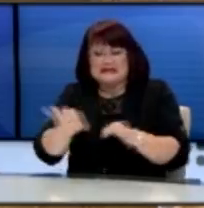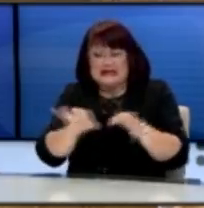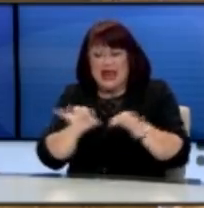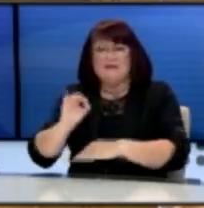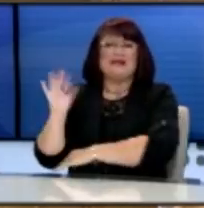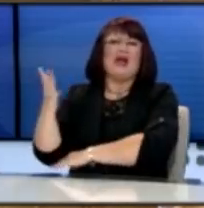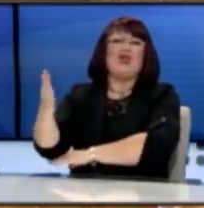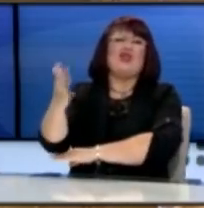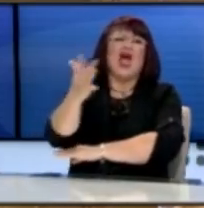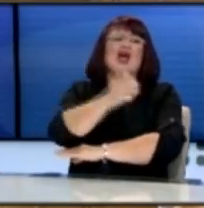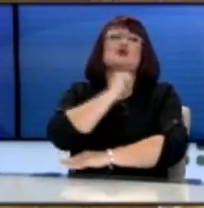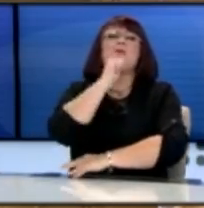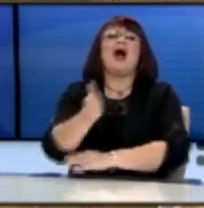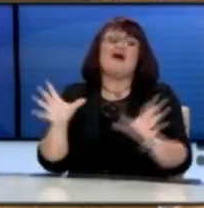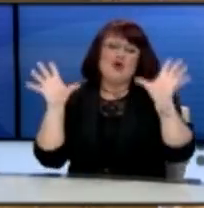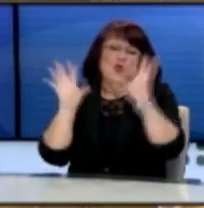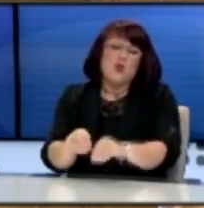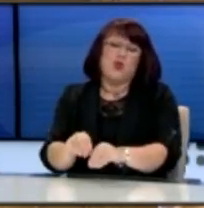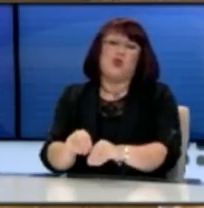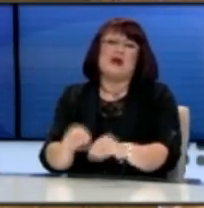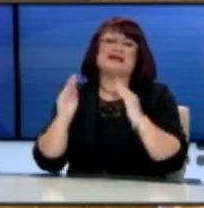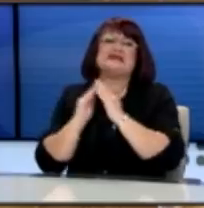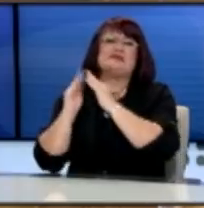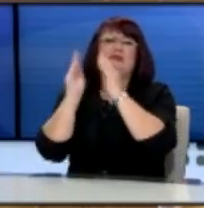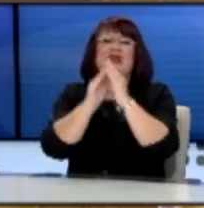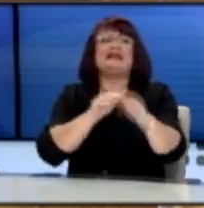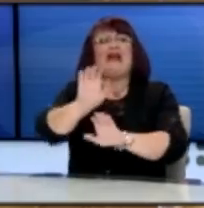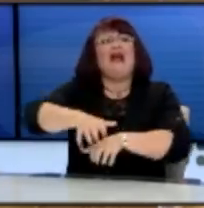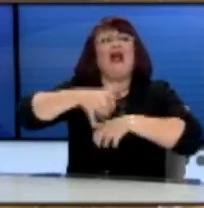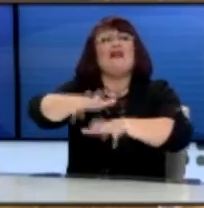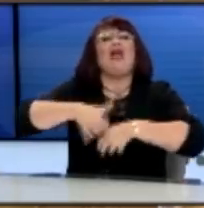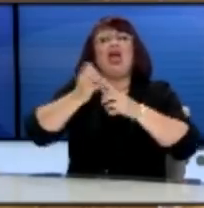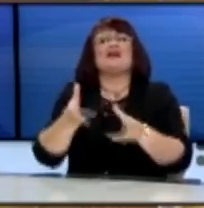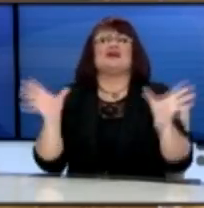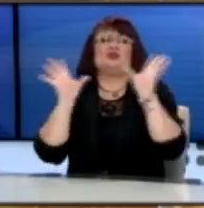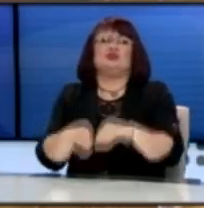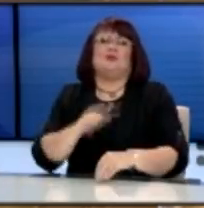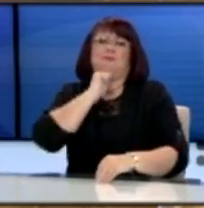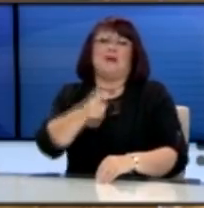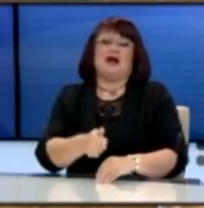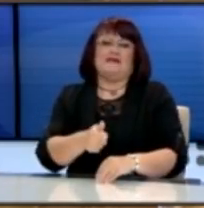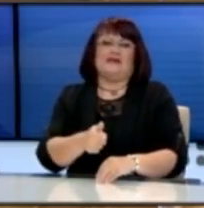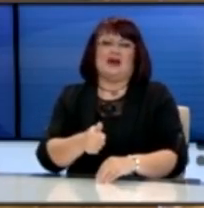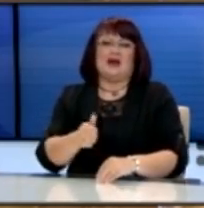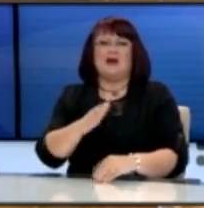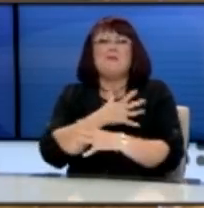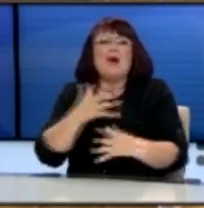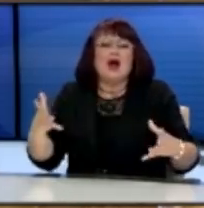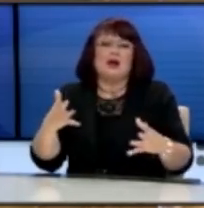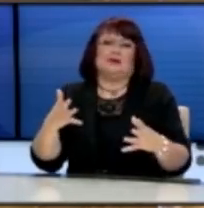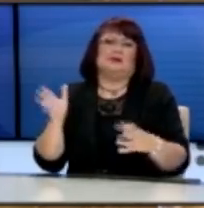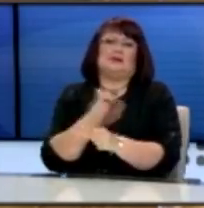στρέμματα έχουν γίνει στάχτη μαζί με σπίτια και καλλιέργειες. Και αυτή η τεράστια